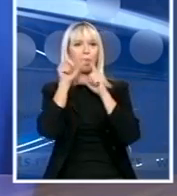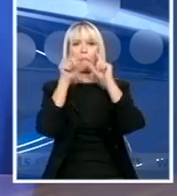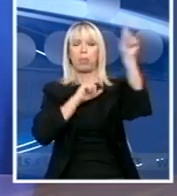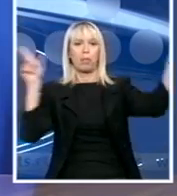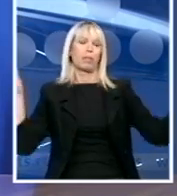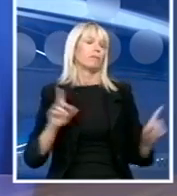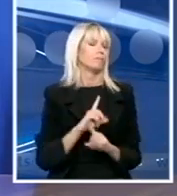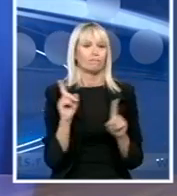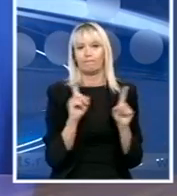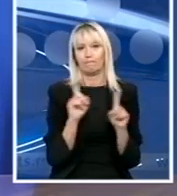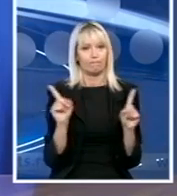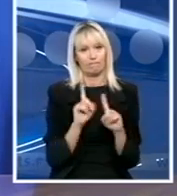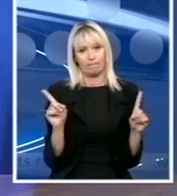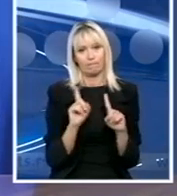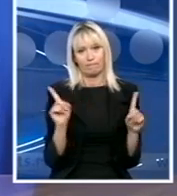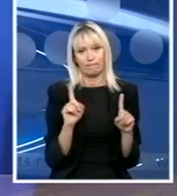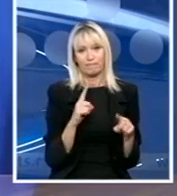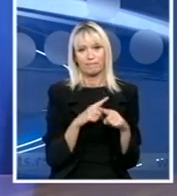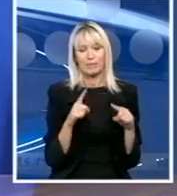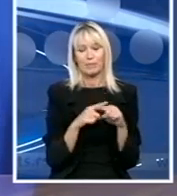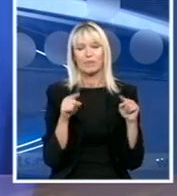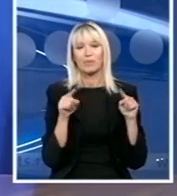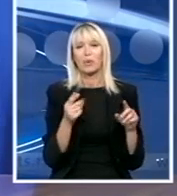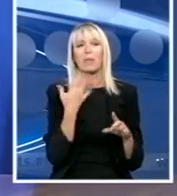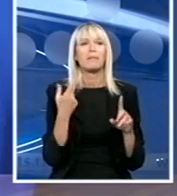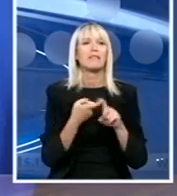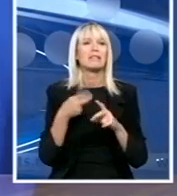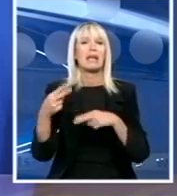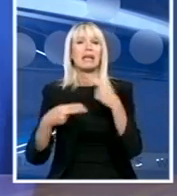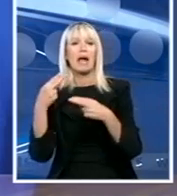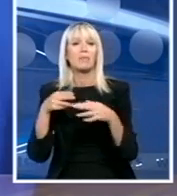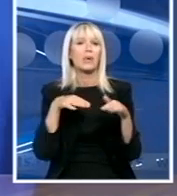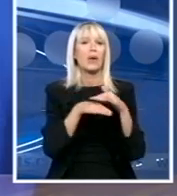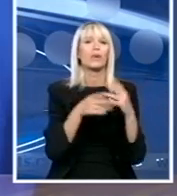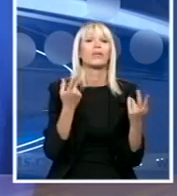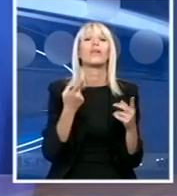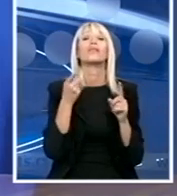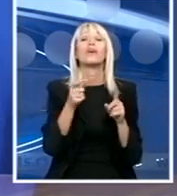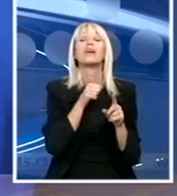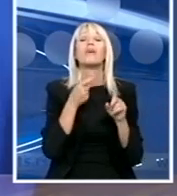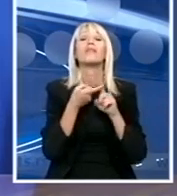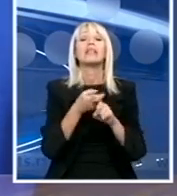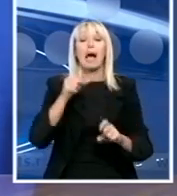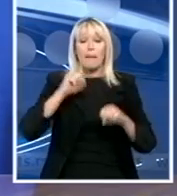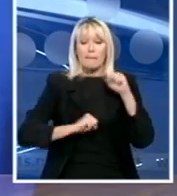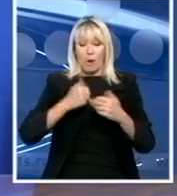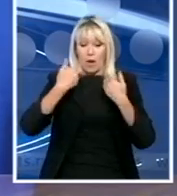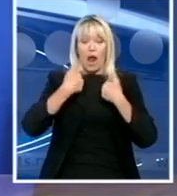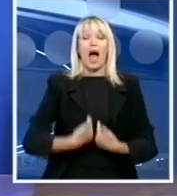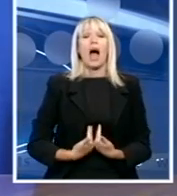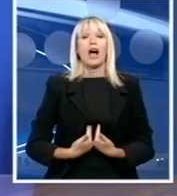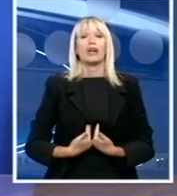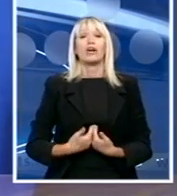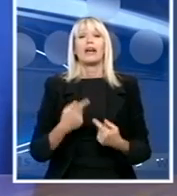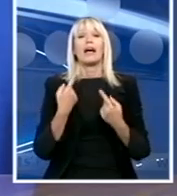kaže. Zato nije toliko vezano za otvoreni prostor koliko je vezano za samo ponašanje u odnosu